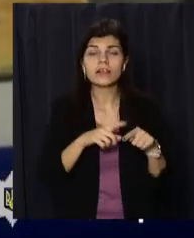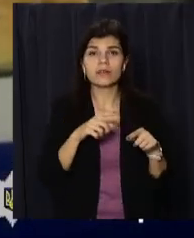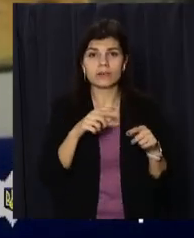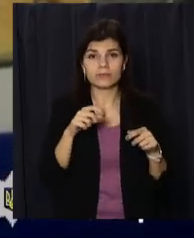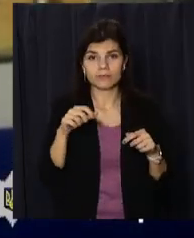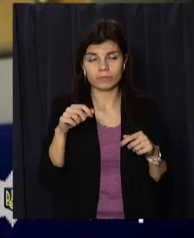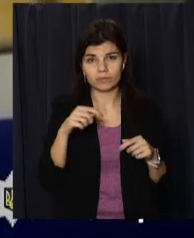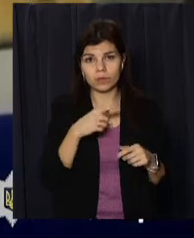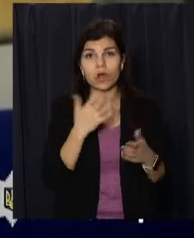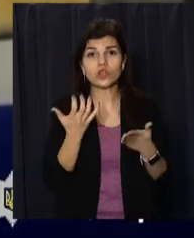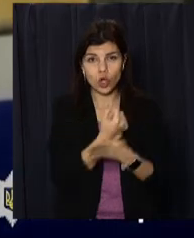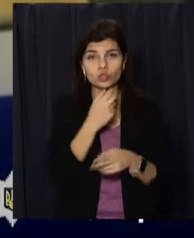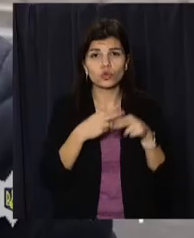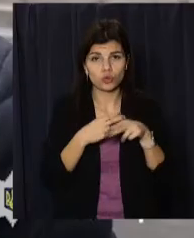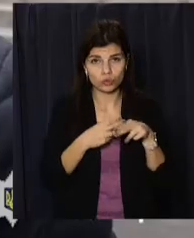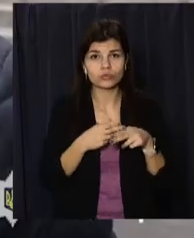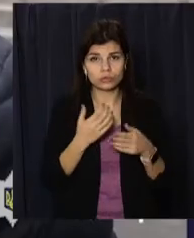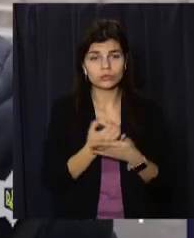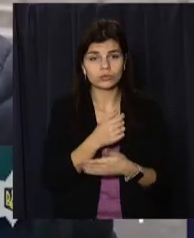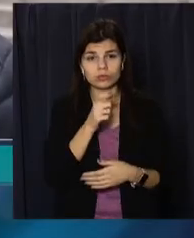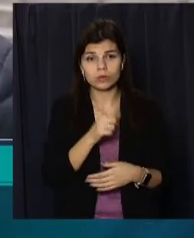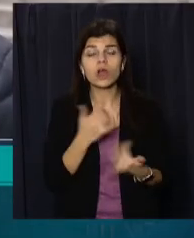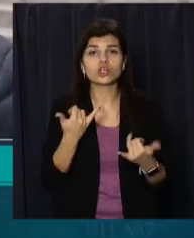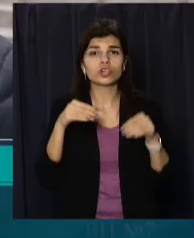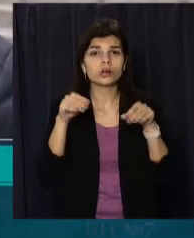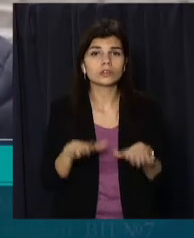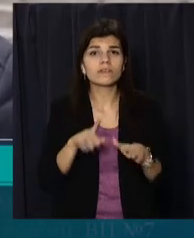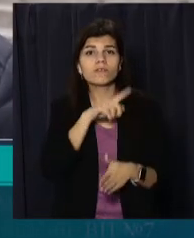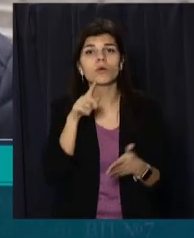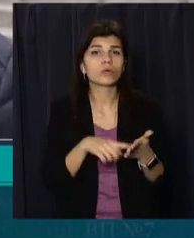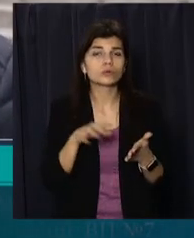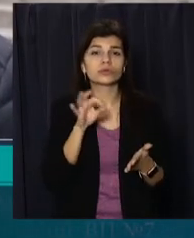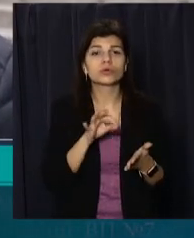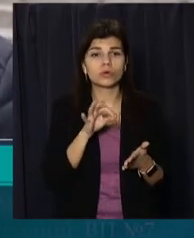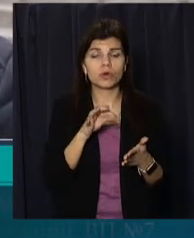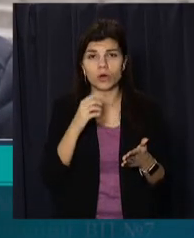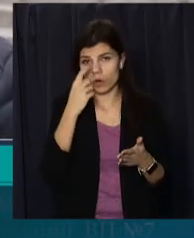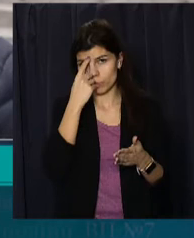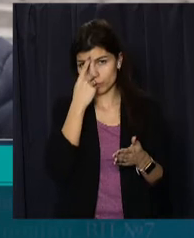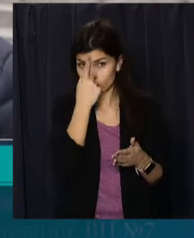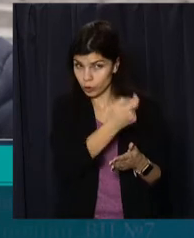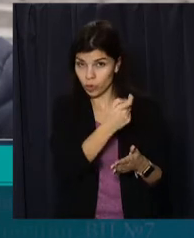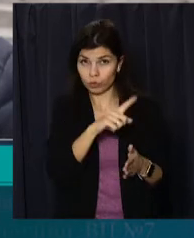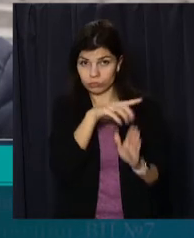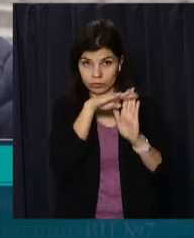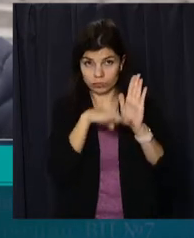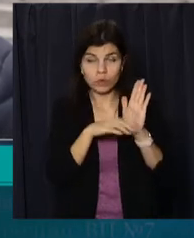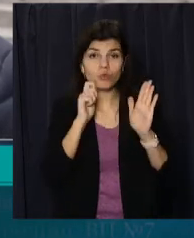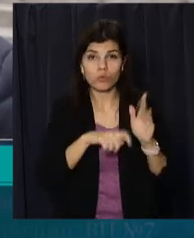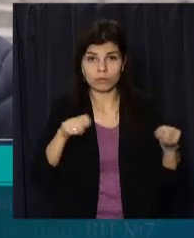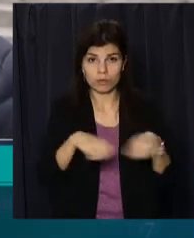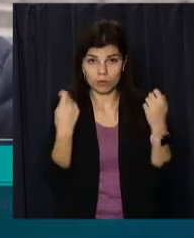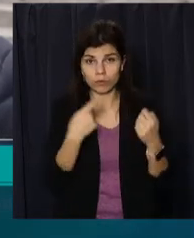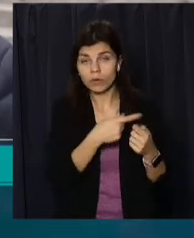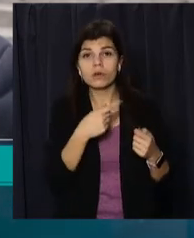мешканець. У нього знайшли ніж. Наразі вирішується питання про повідомлення про підозру та обрання запобіжного заходу у